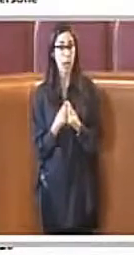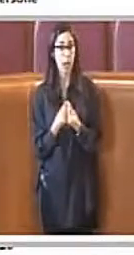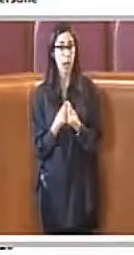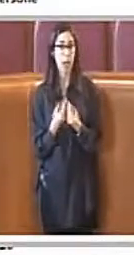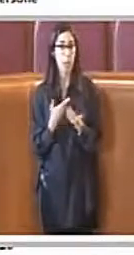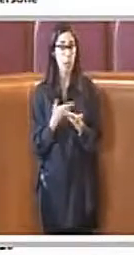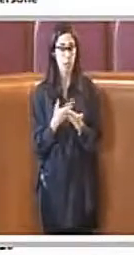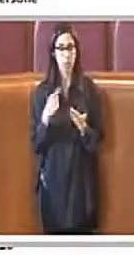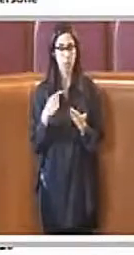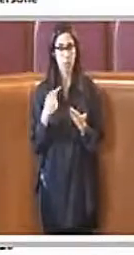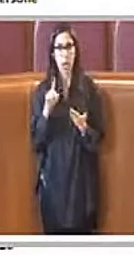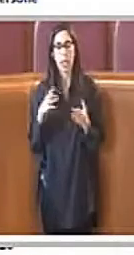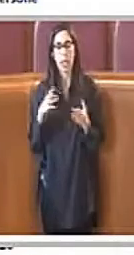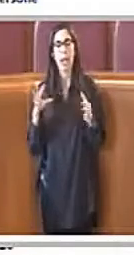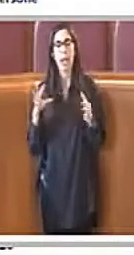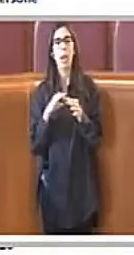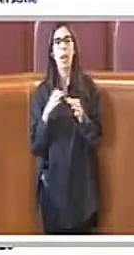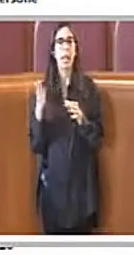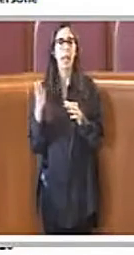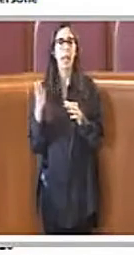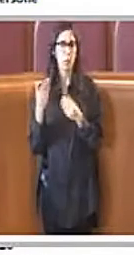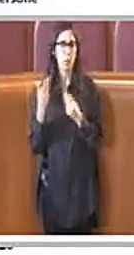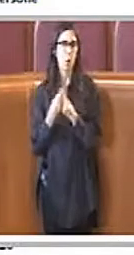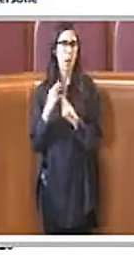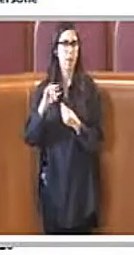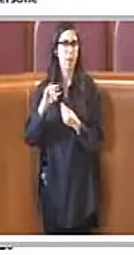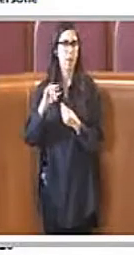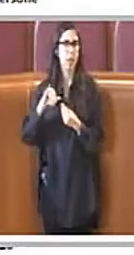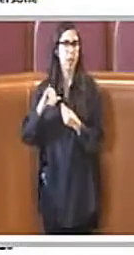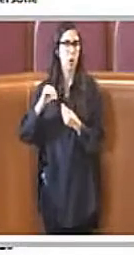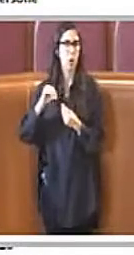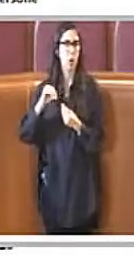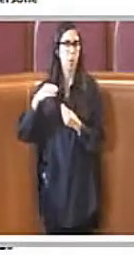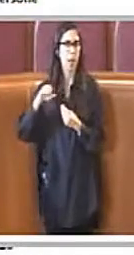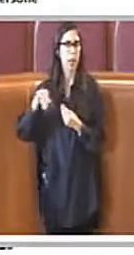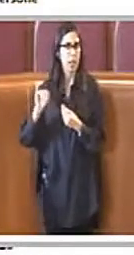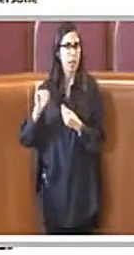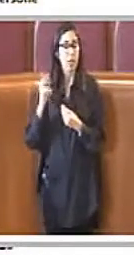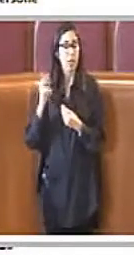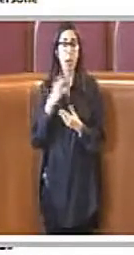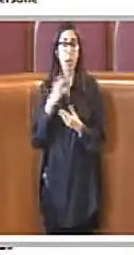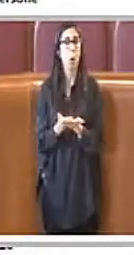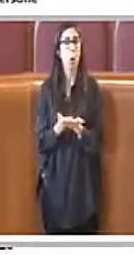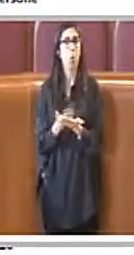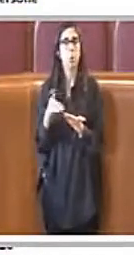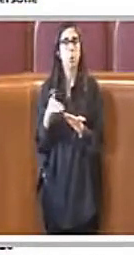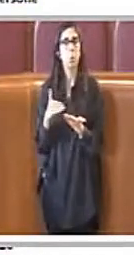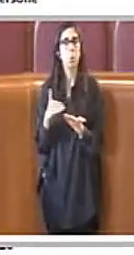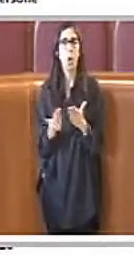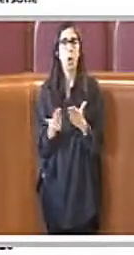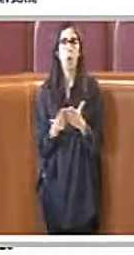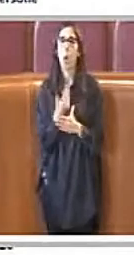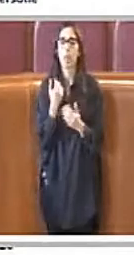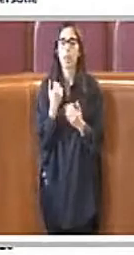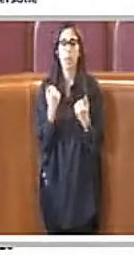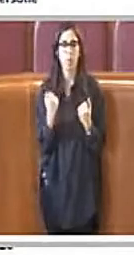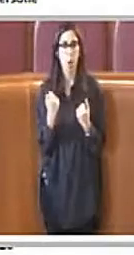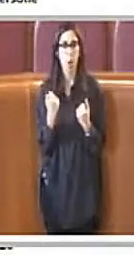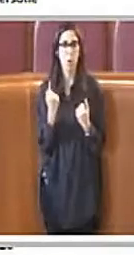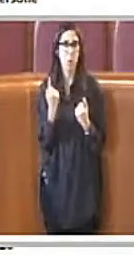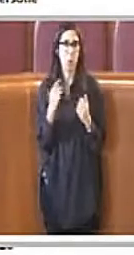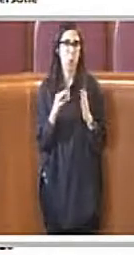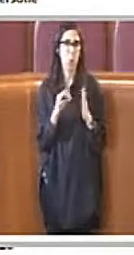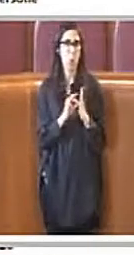dal collega Figliomeni, insomma, si tratta di una proposta estremamente innovativa su un punto. Allora, prima